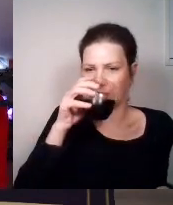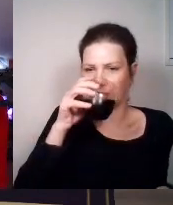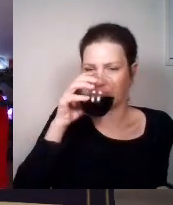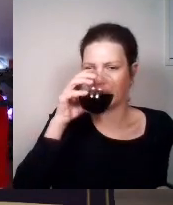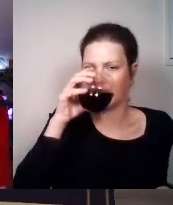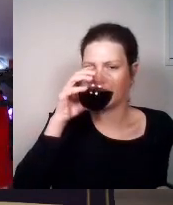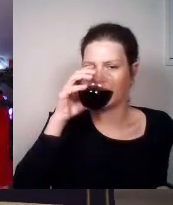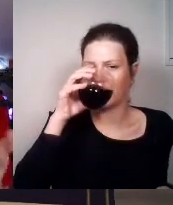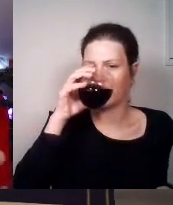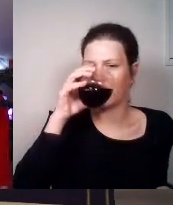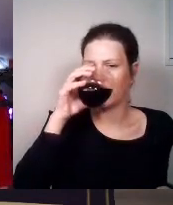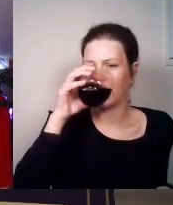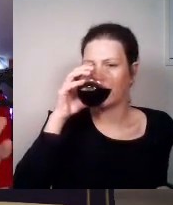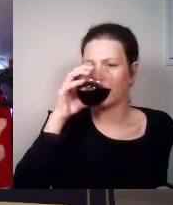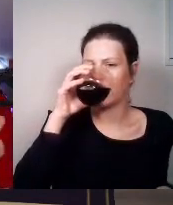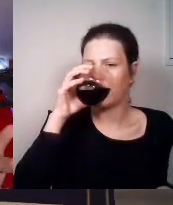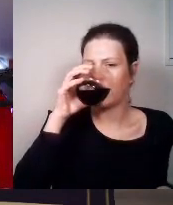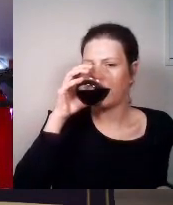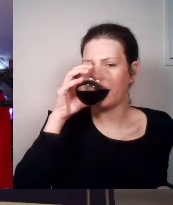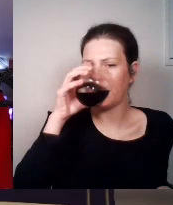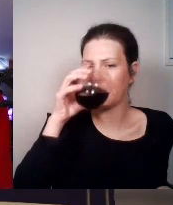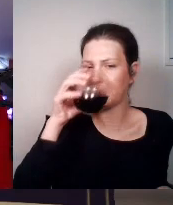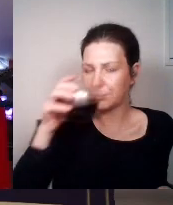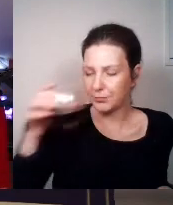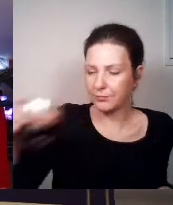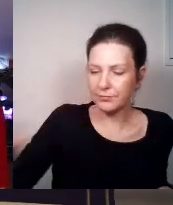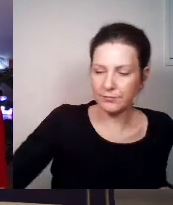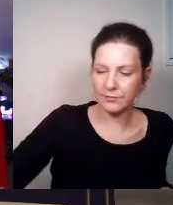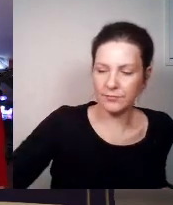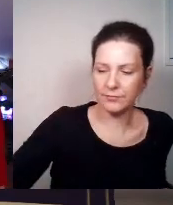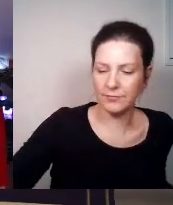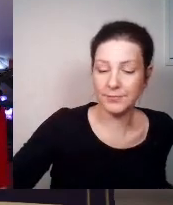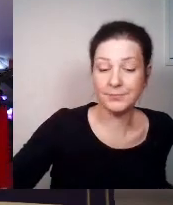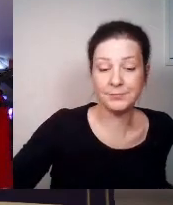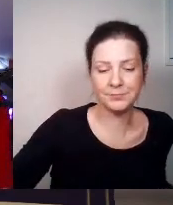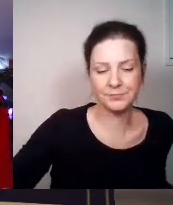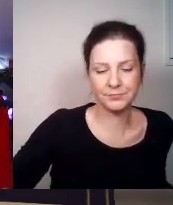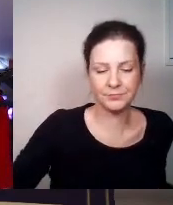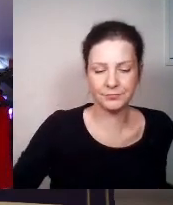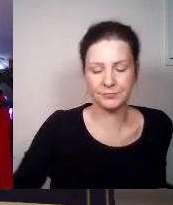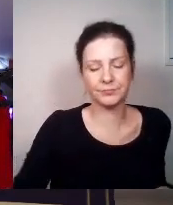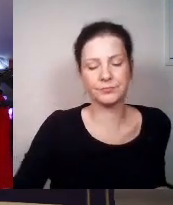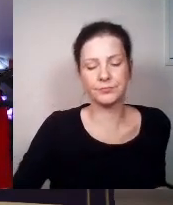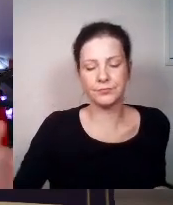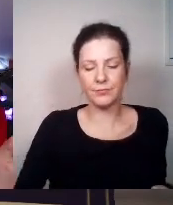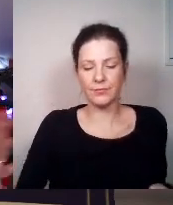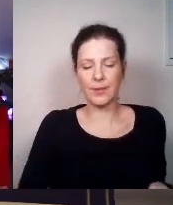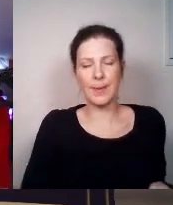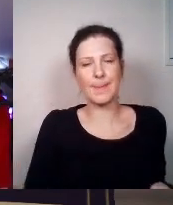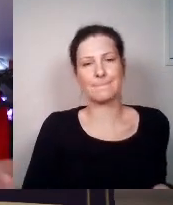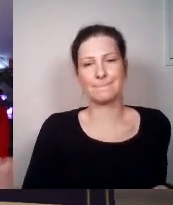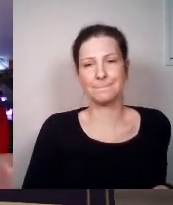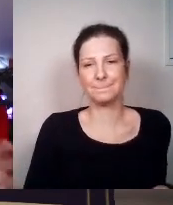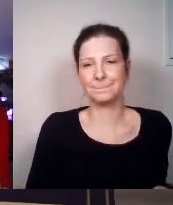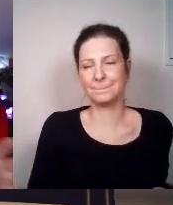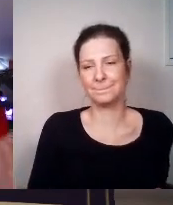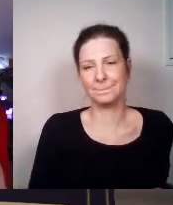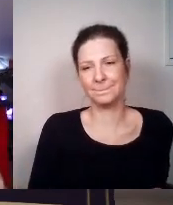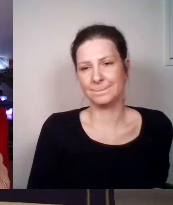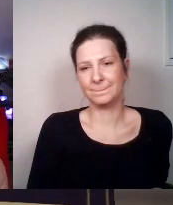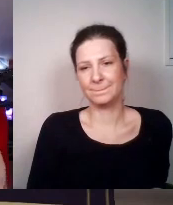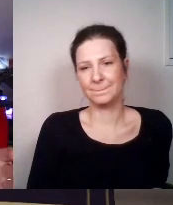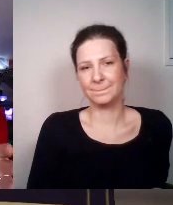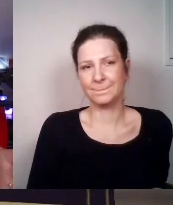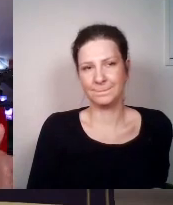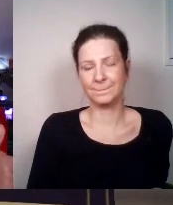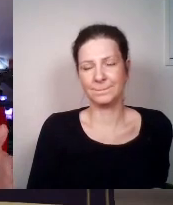ist, aber in Spanien wurde es dann halt dokumentiert und deswegen heißt es spanische Grippe. Es ist halt eine Grippe, die sich über Militär,